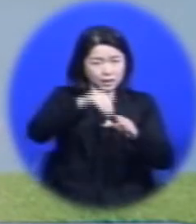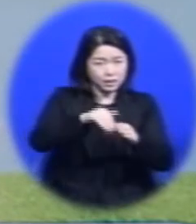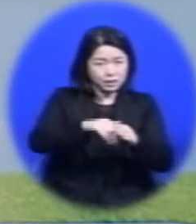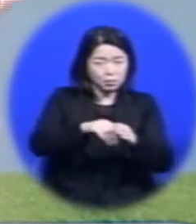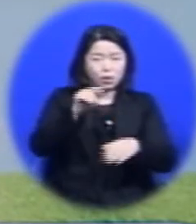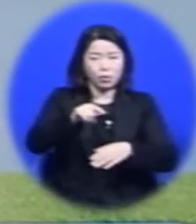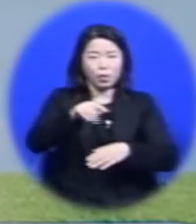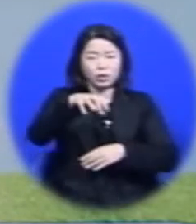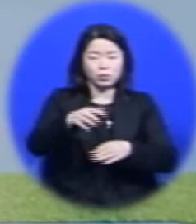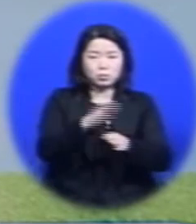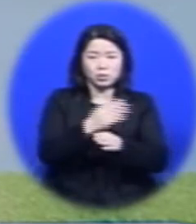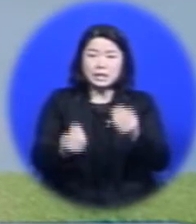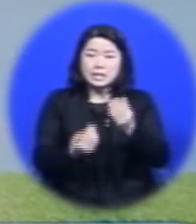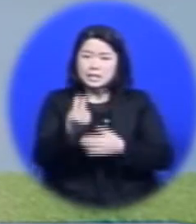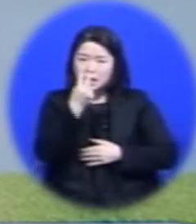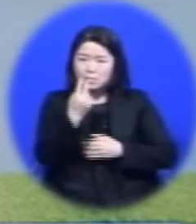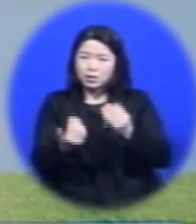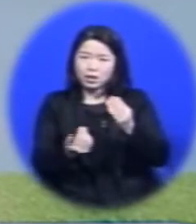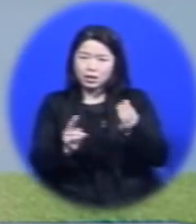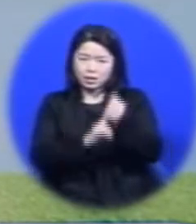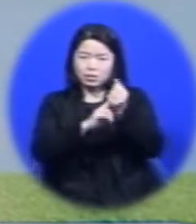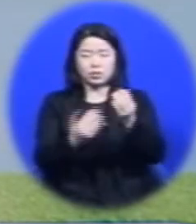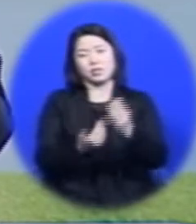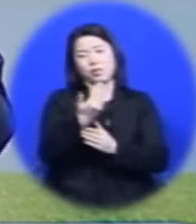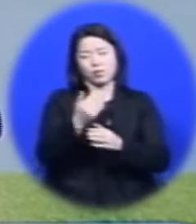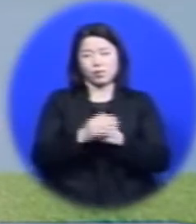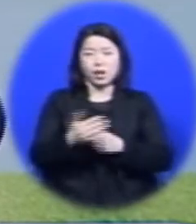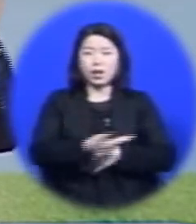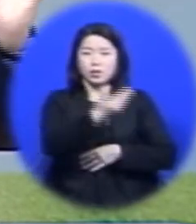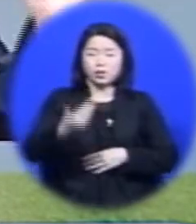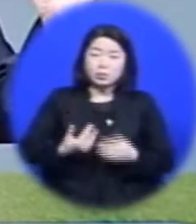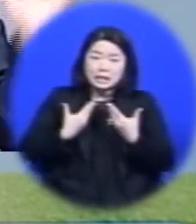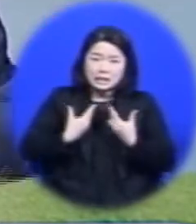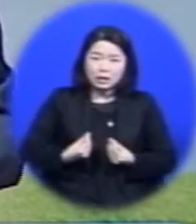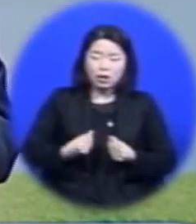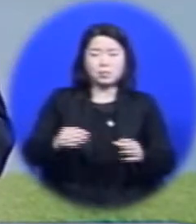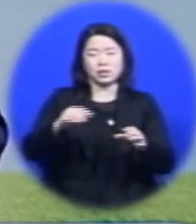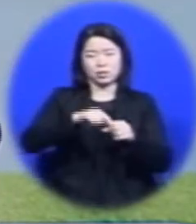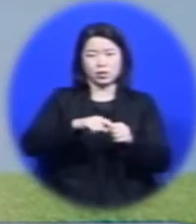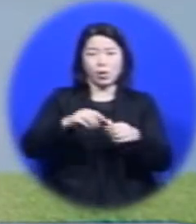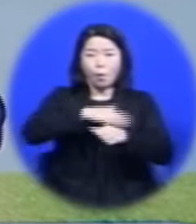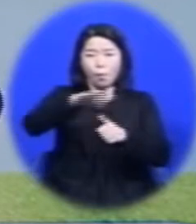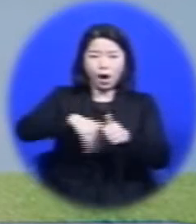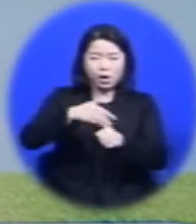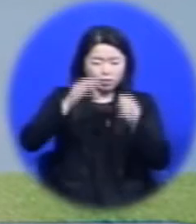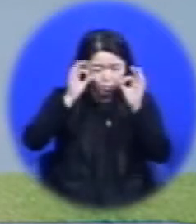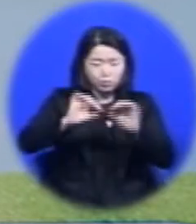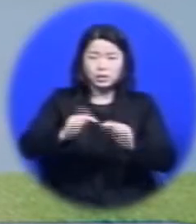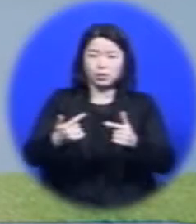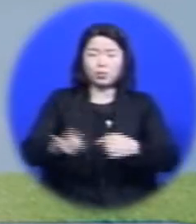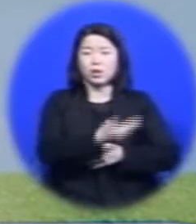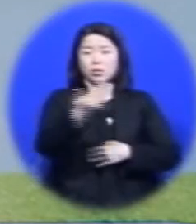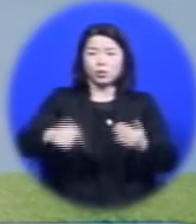생명의 기저귀를 하고 여러분이 절망적인 환경을 주목하지 않고 여러분 속에